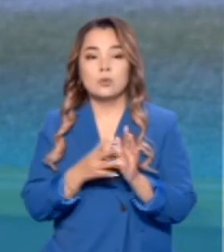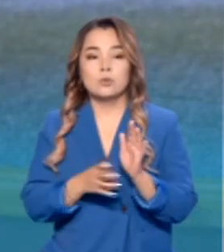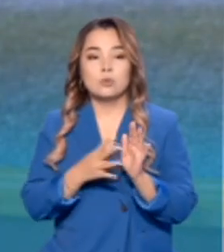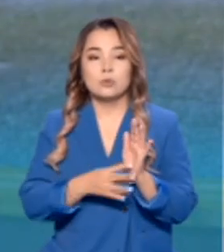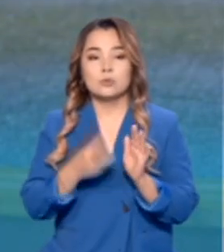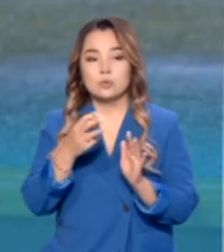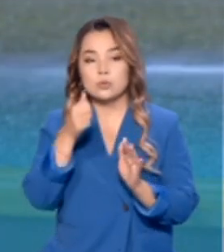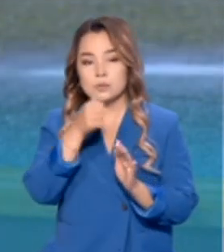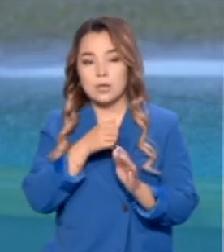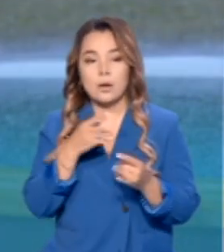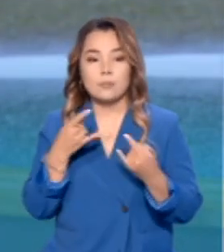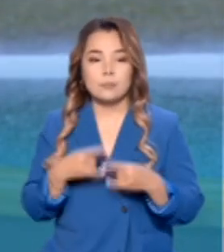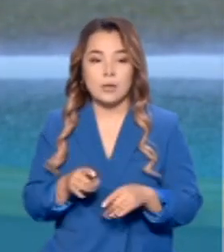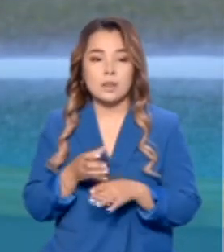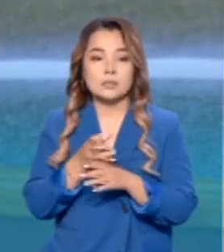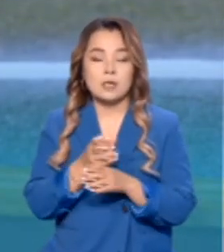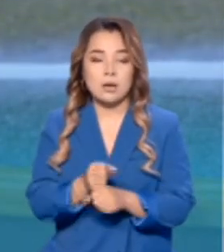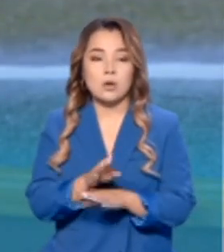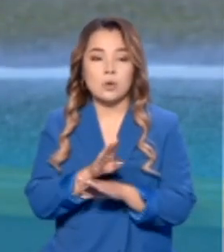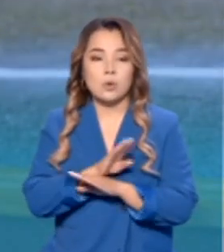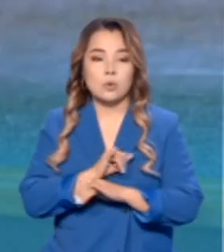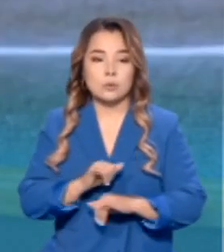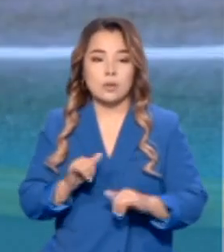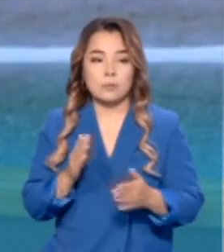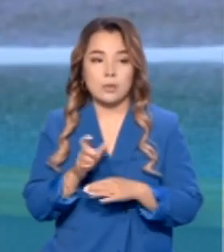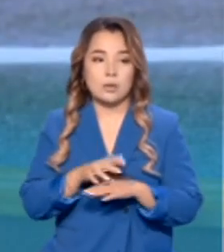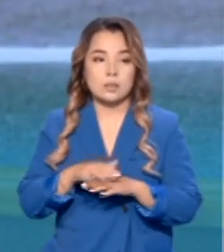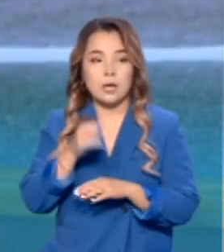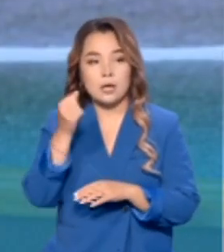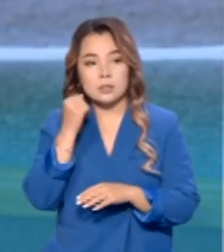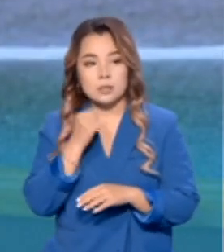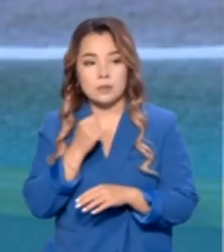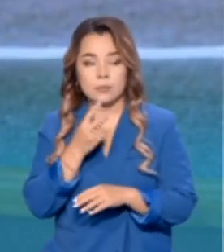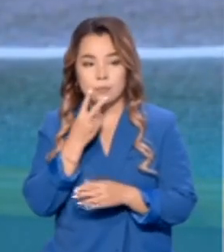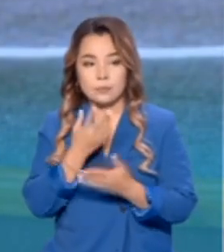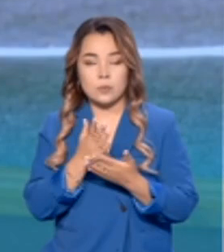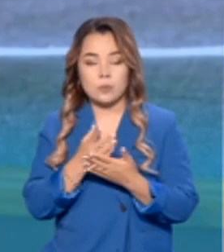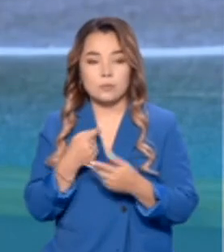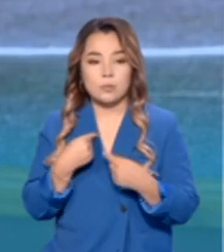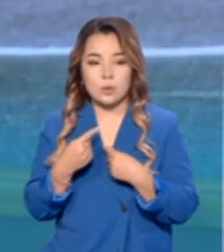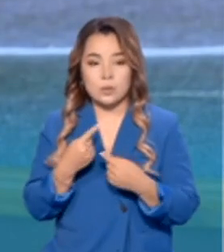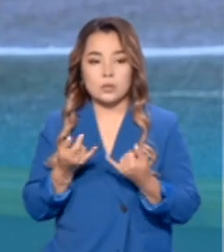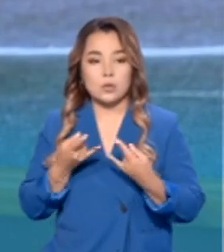1993 жылдан бері бала туу азайып, өлім жітімнің көбеюі, халықтың қартаюы қасірет. Біз туу